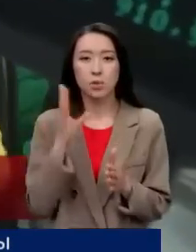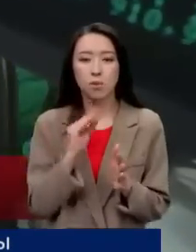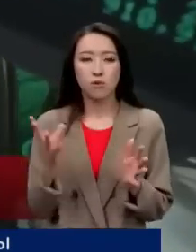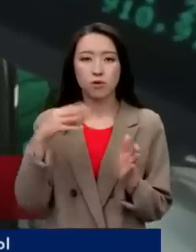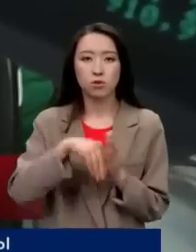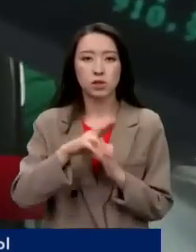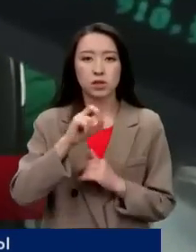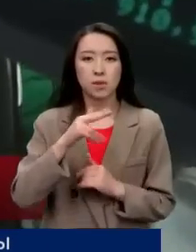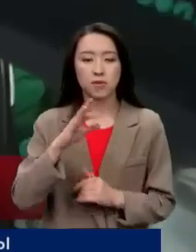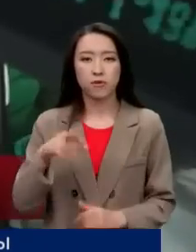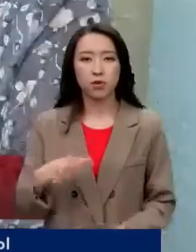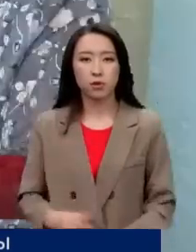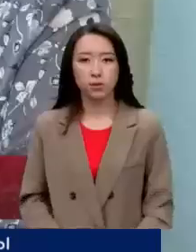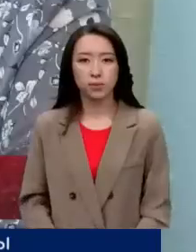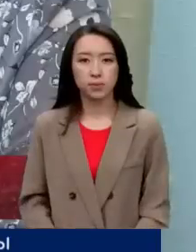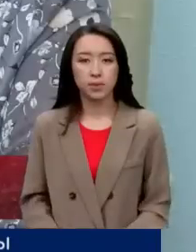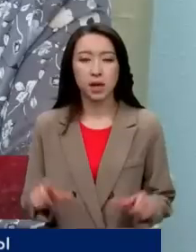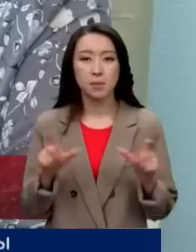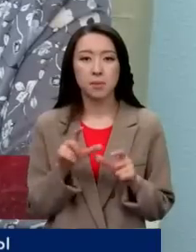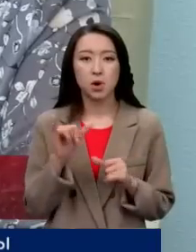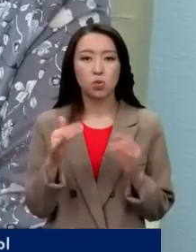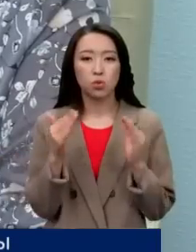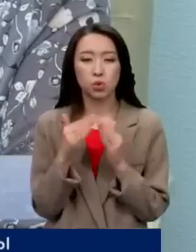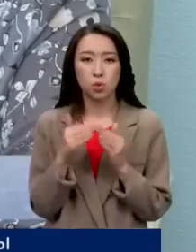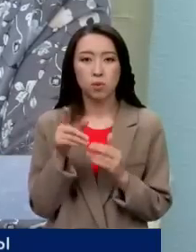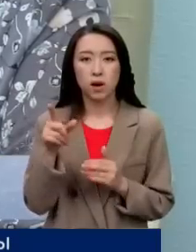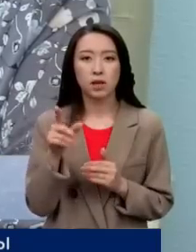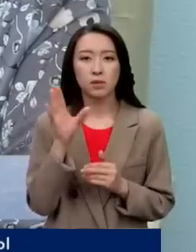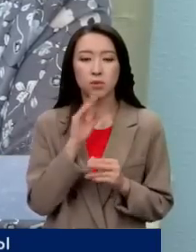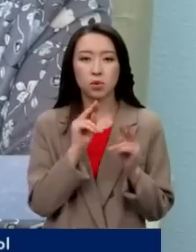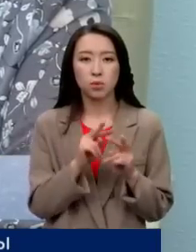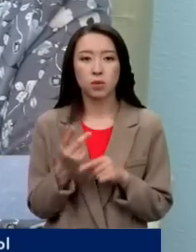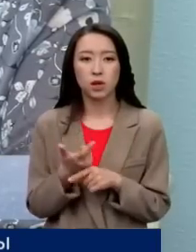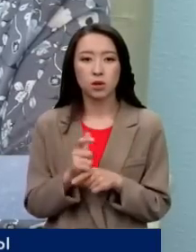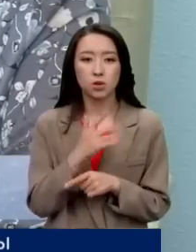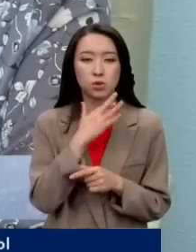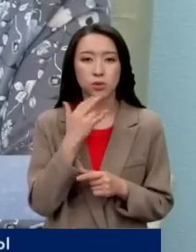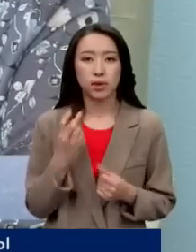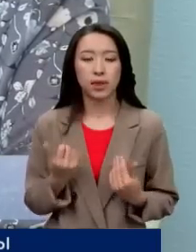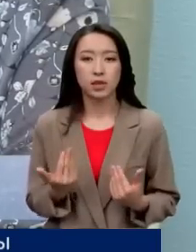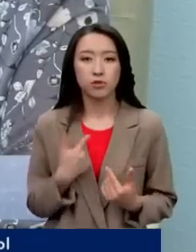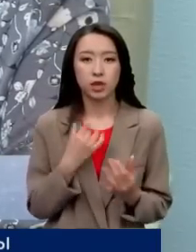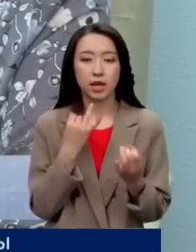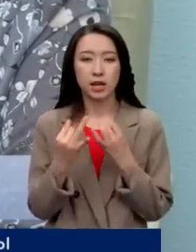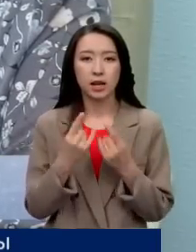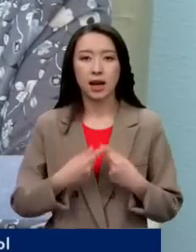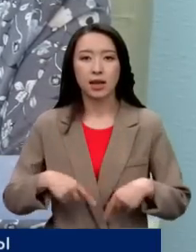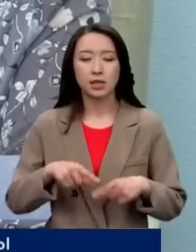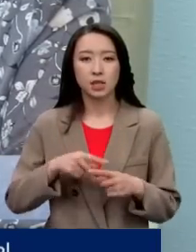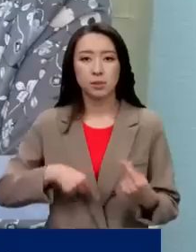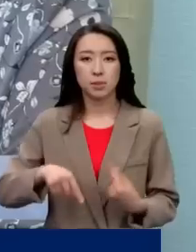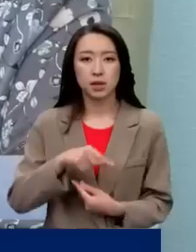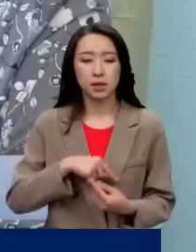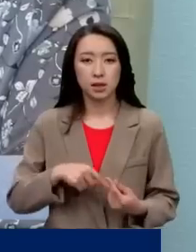список стабфонда. Магазины у дома, они просто, как они могут проконтролировать, их очень много. Но на сегодня я разговаривала с отделом предпринимательства, вроде